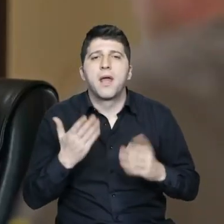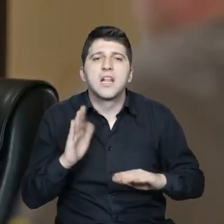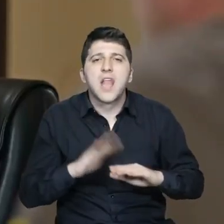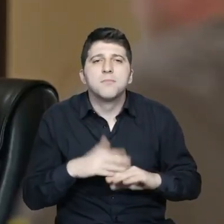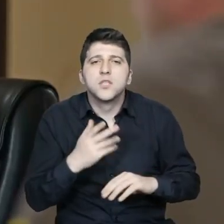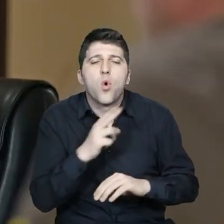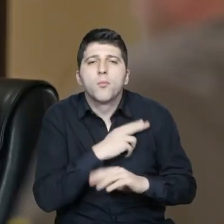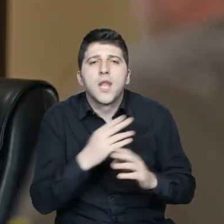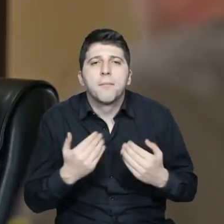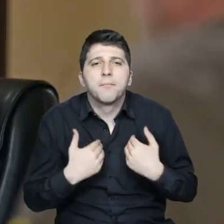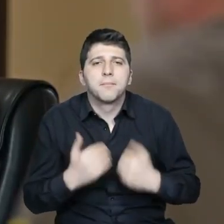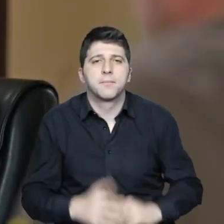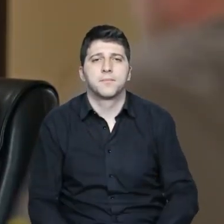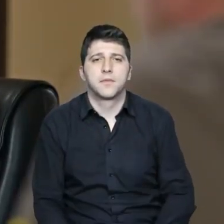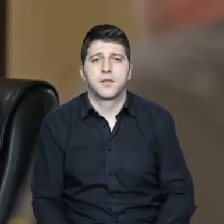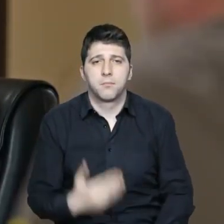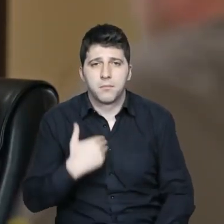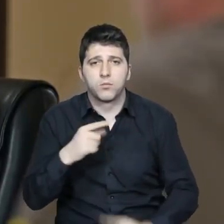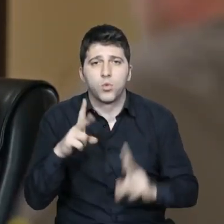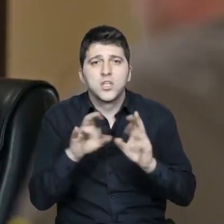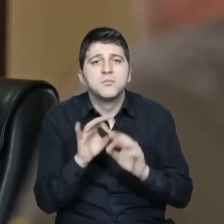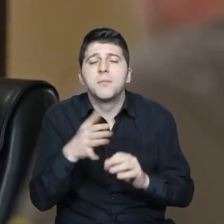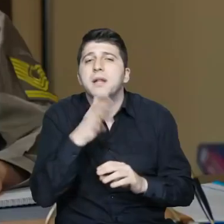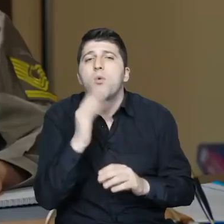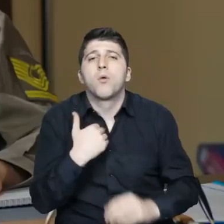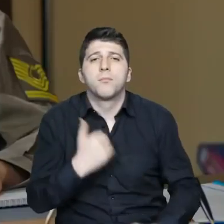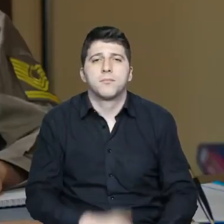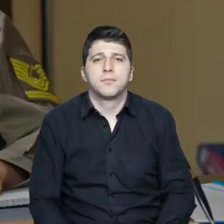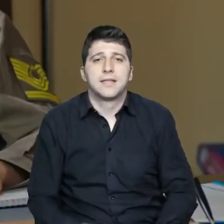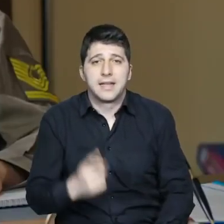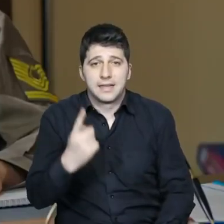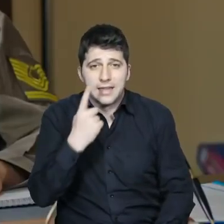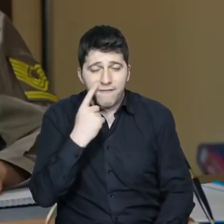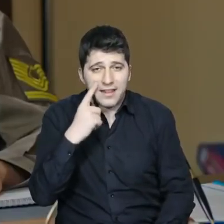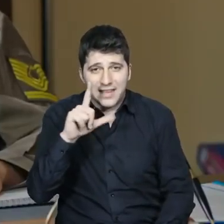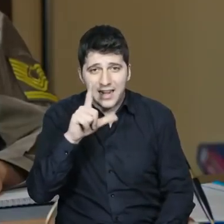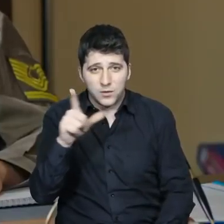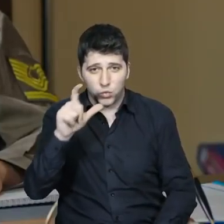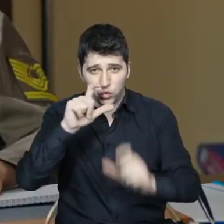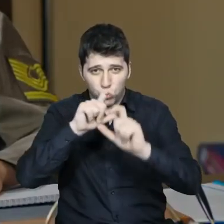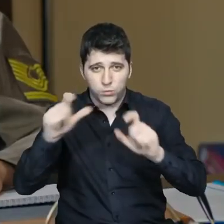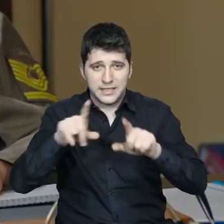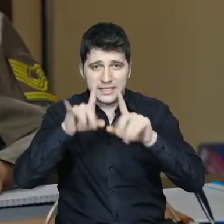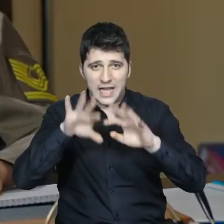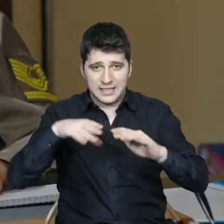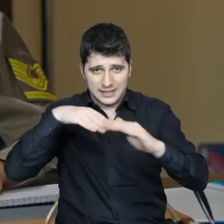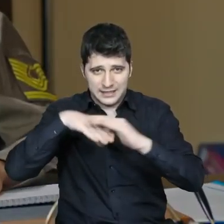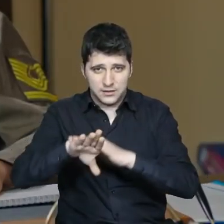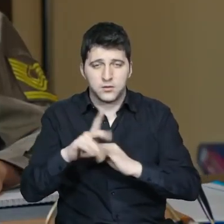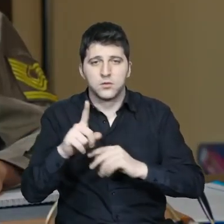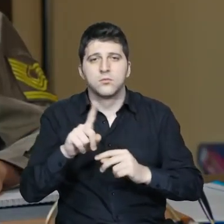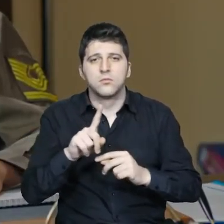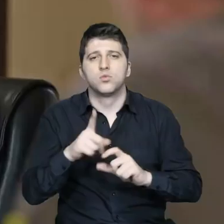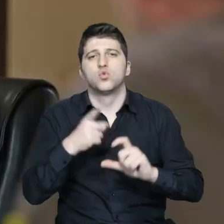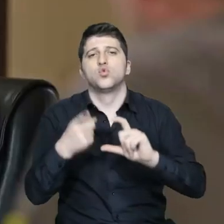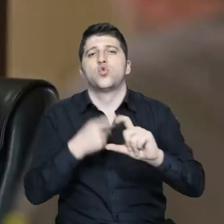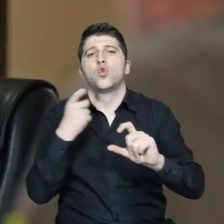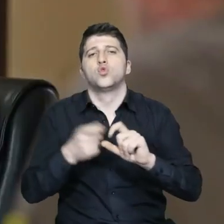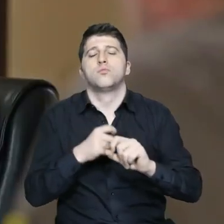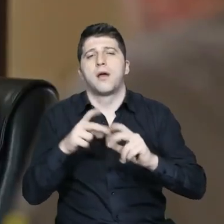yapacağız komutanım? Ben bu konularda hiçbir şey bilmiyorum. Devletin gereken kurumlarına yazılar yazılacak, soruşturma